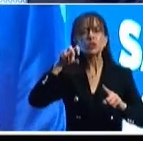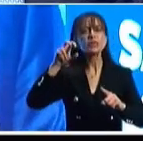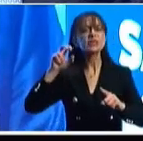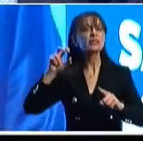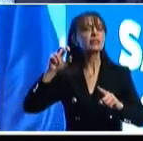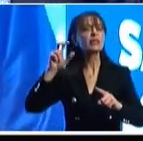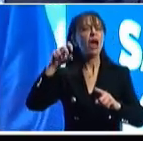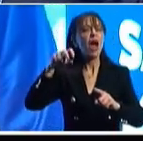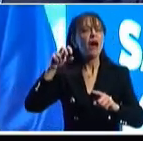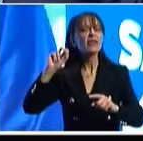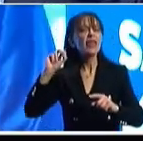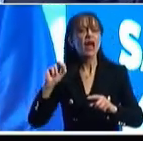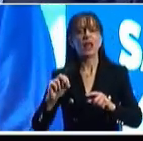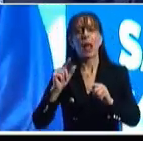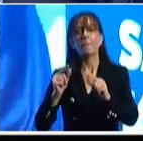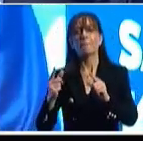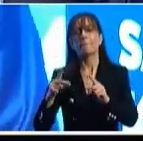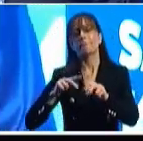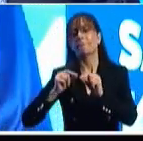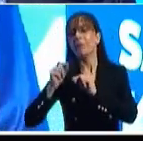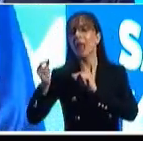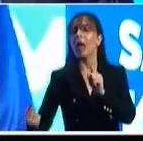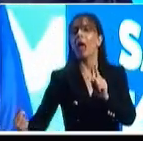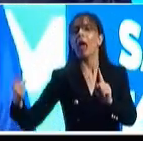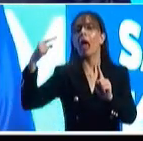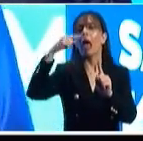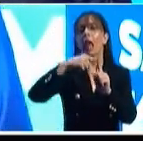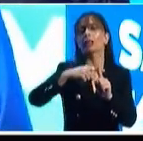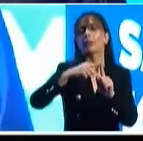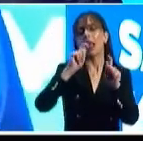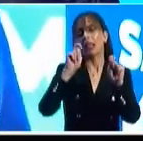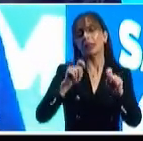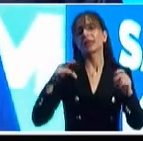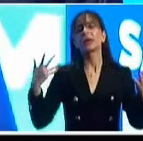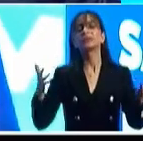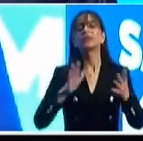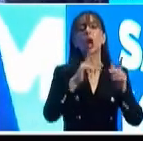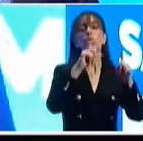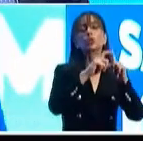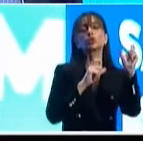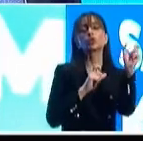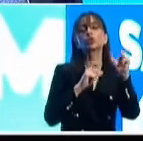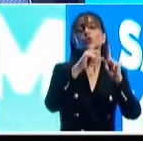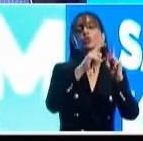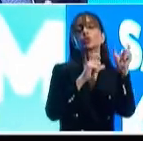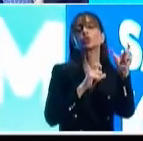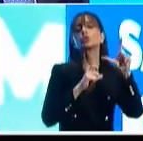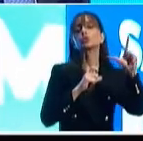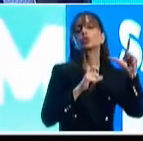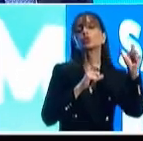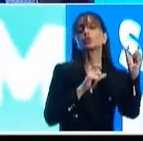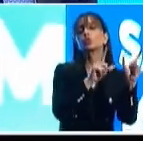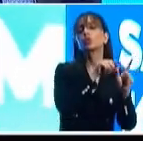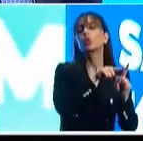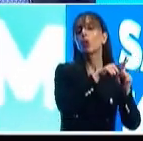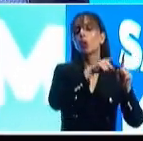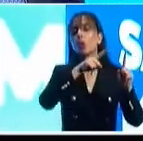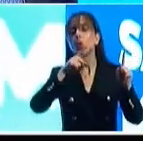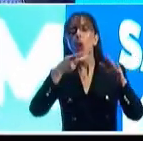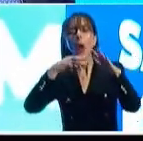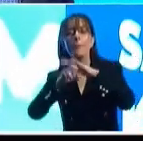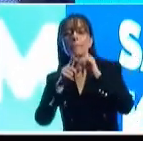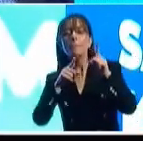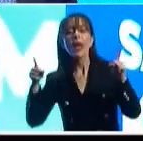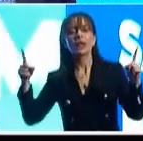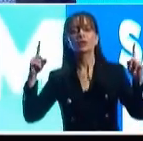ekleyebildiler. Yine Dudullu Bostancı metromuz, burası 14.3 kilometrelik bir hattı. Bu hattın